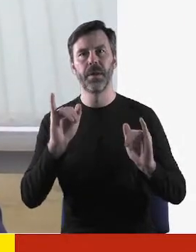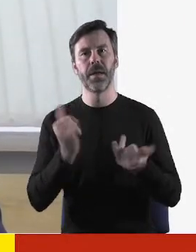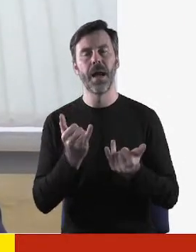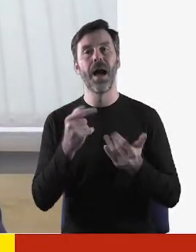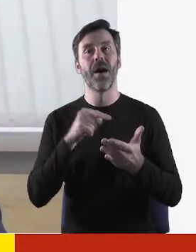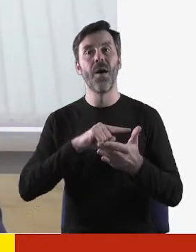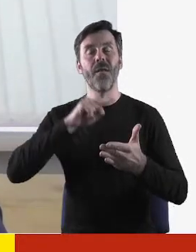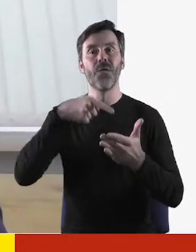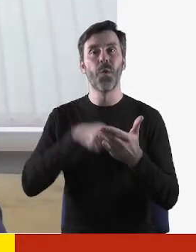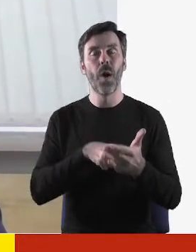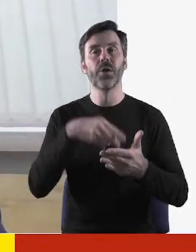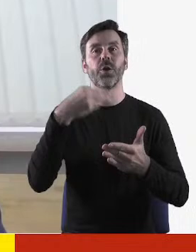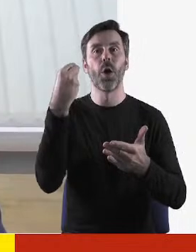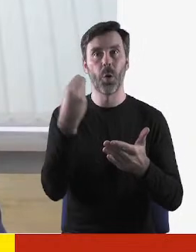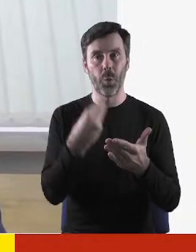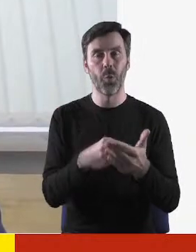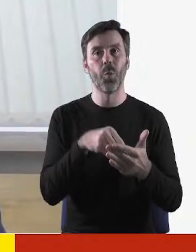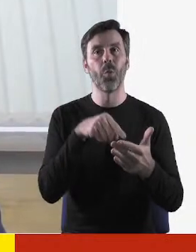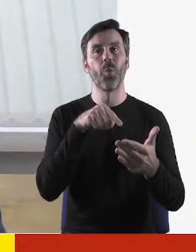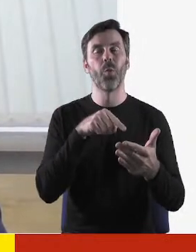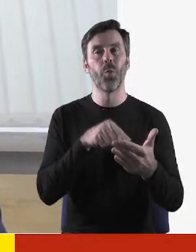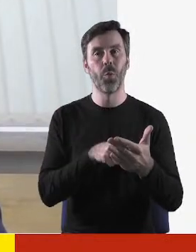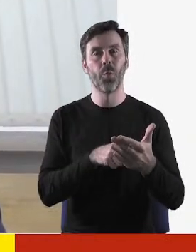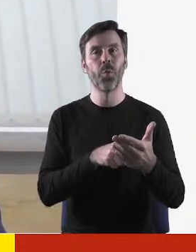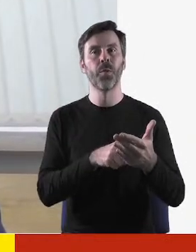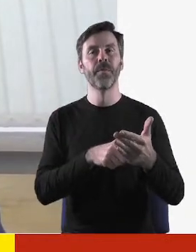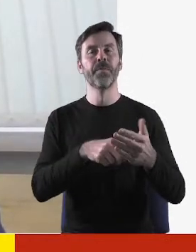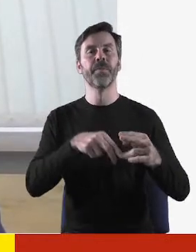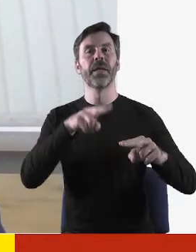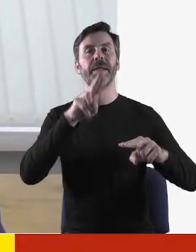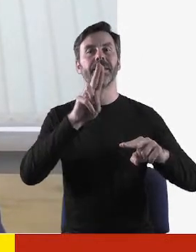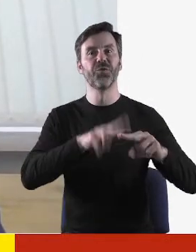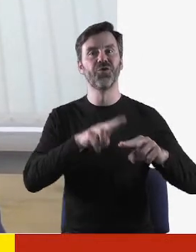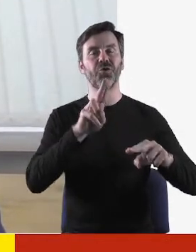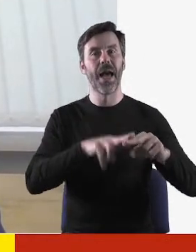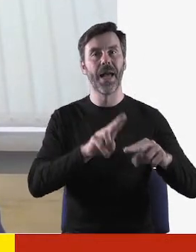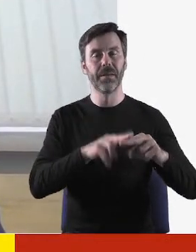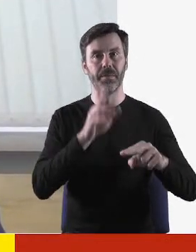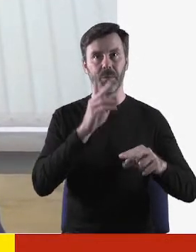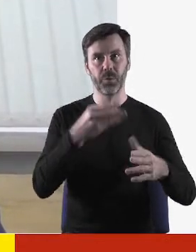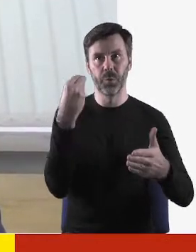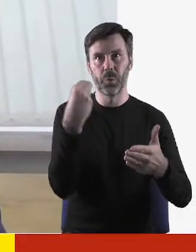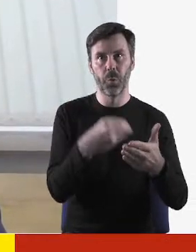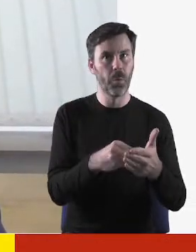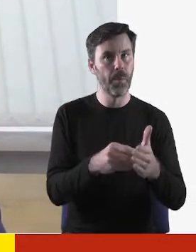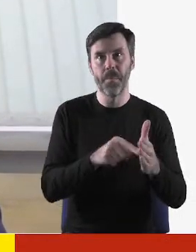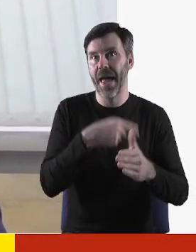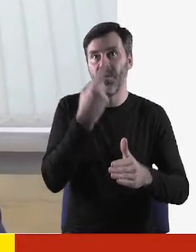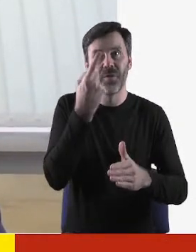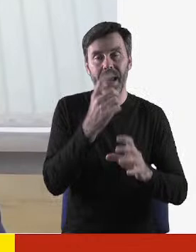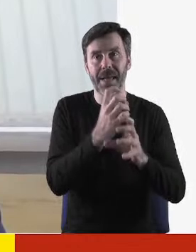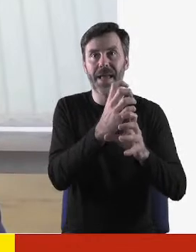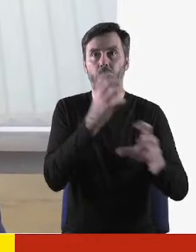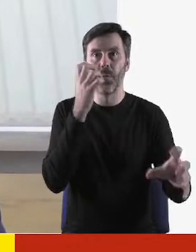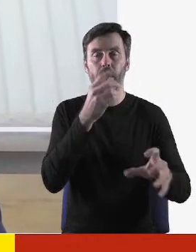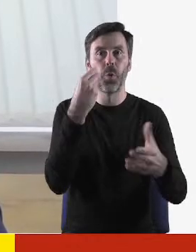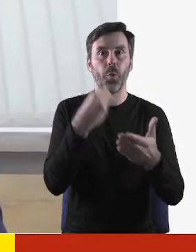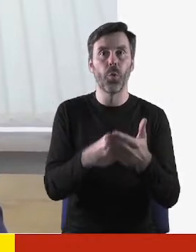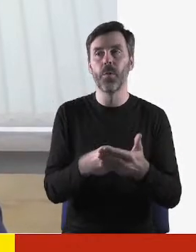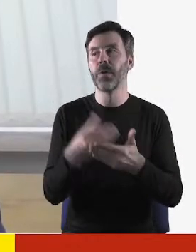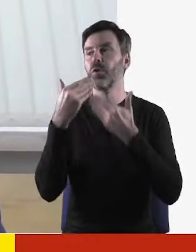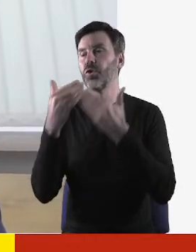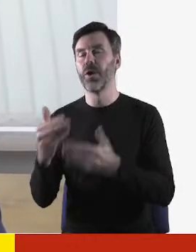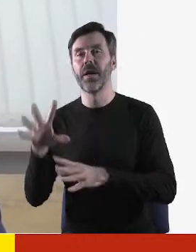tego sprzętu. Dokonujemy tego zakupu niejako pilotażowo, dzięki środkom budżetu